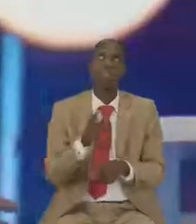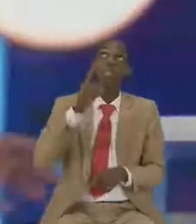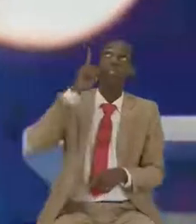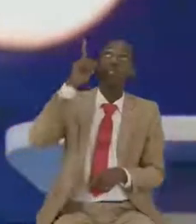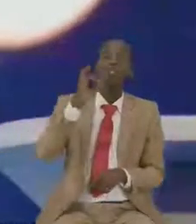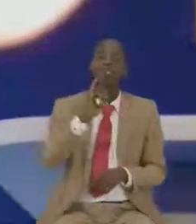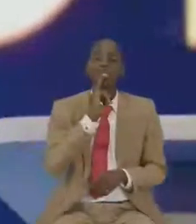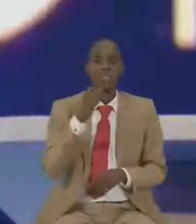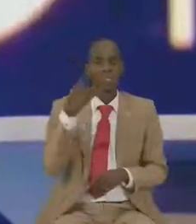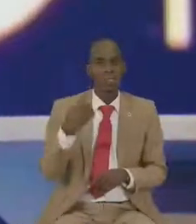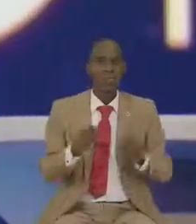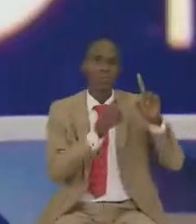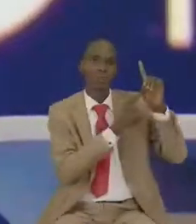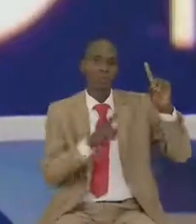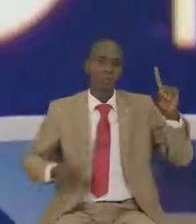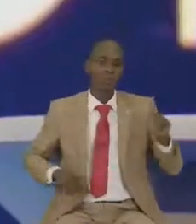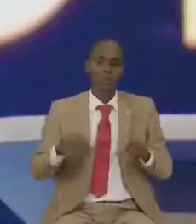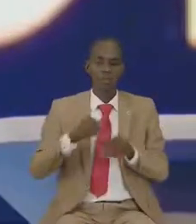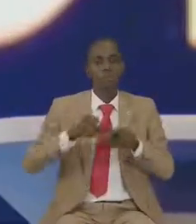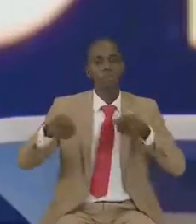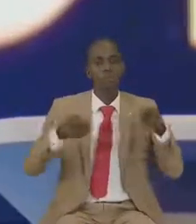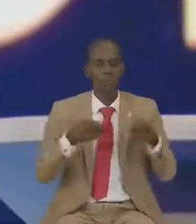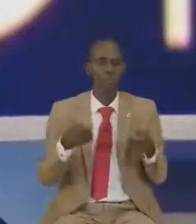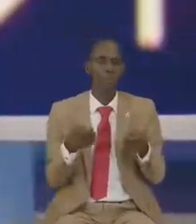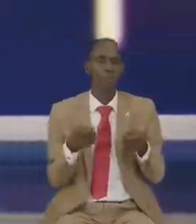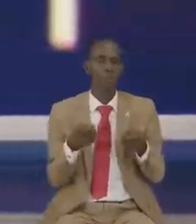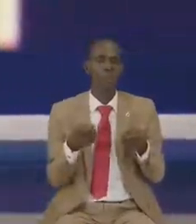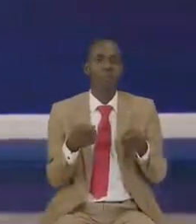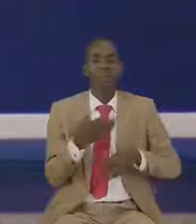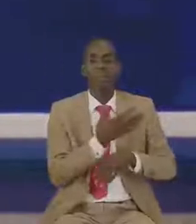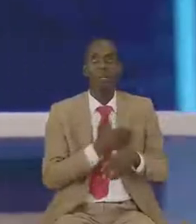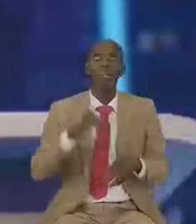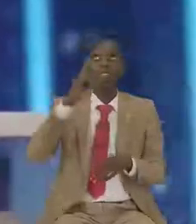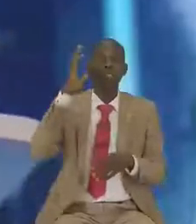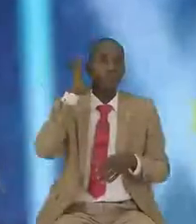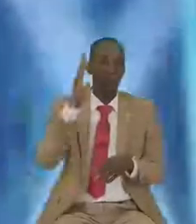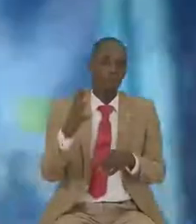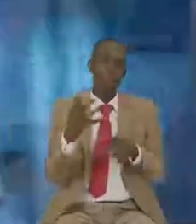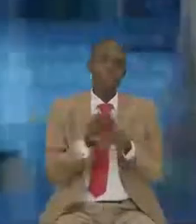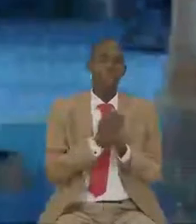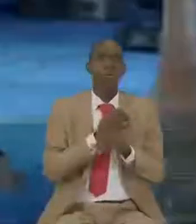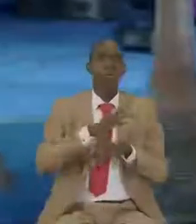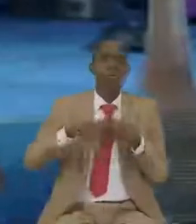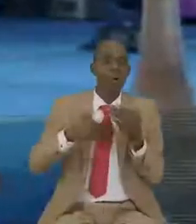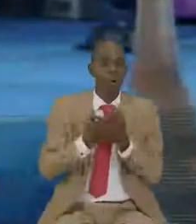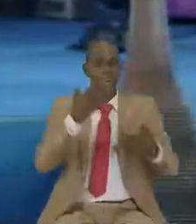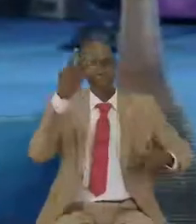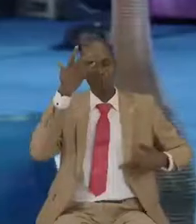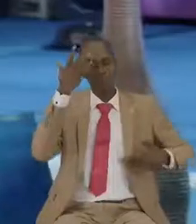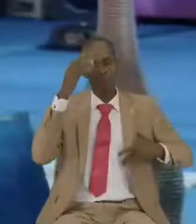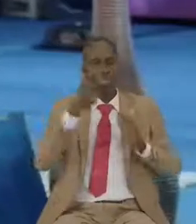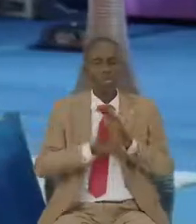rien faire. Et Christ est le Seigneur. Il est au contrôle. Il est en charge. Et